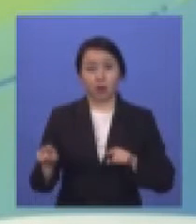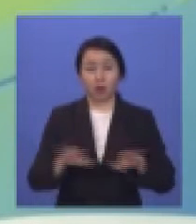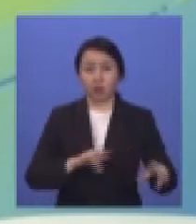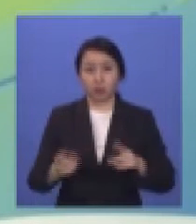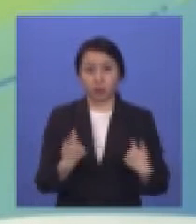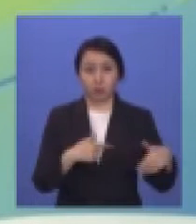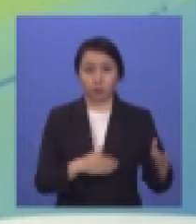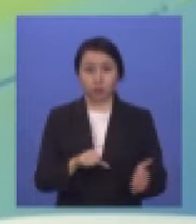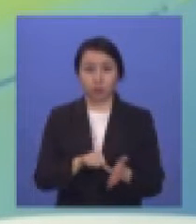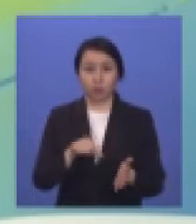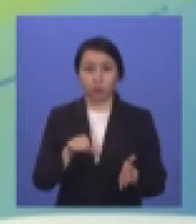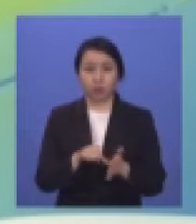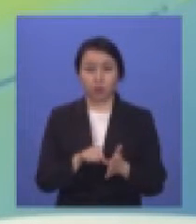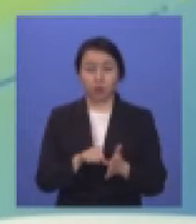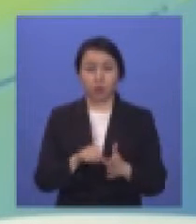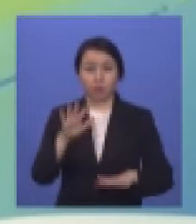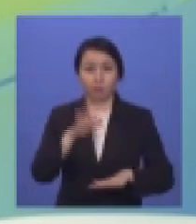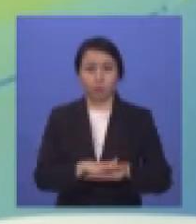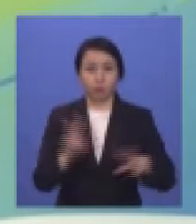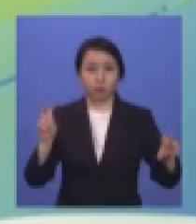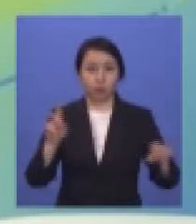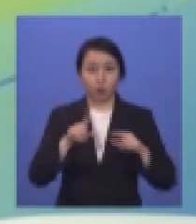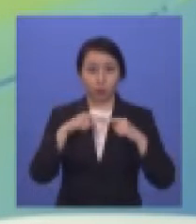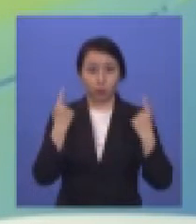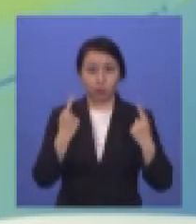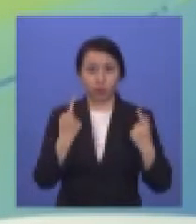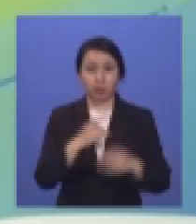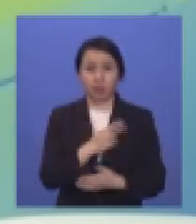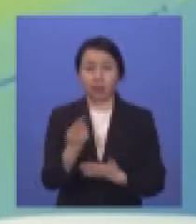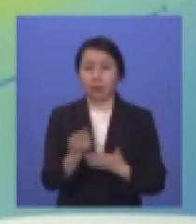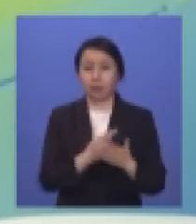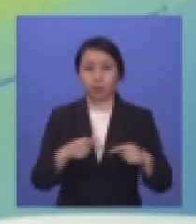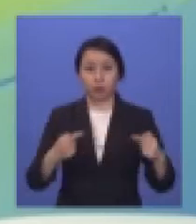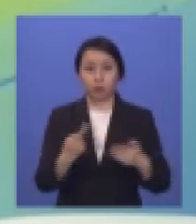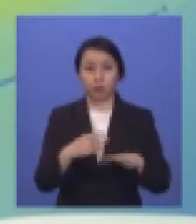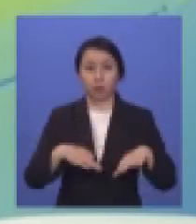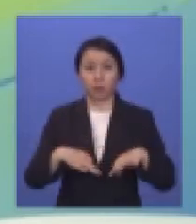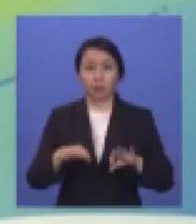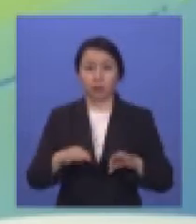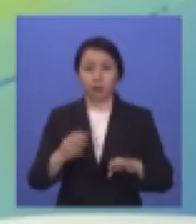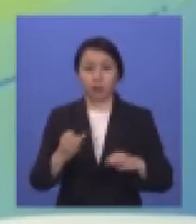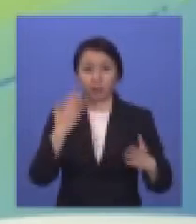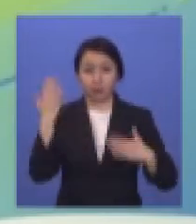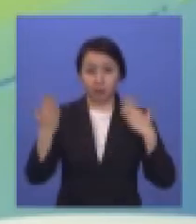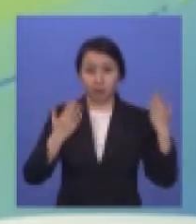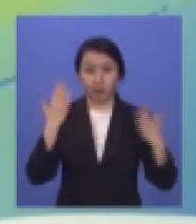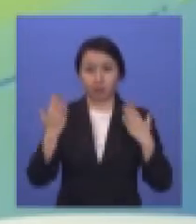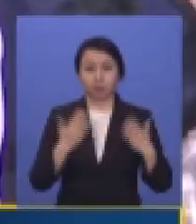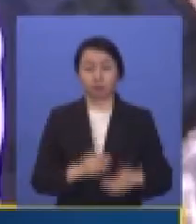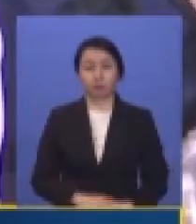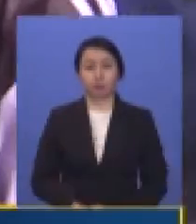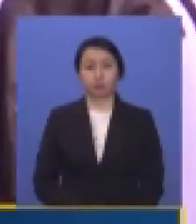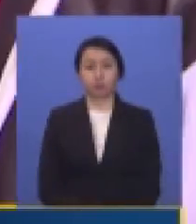акции, организованной представителями благотворительного фонда «Улыбка», малыши рисовали различные рисунки на автомобилях и